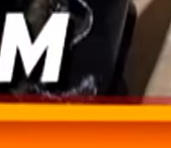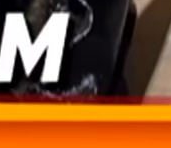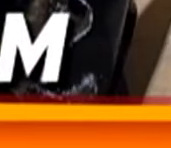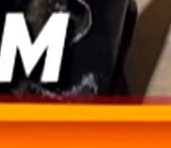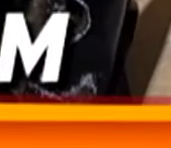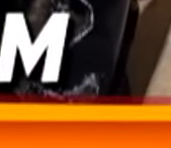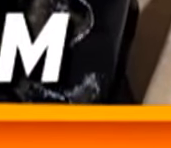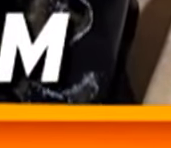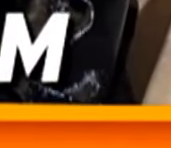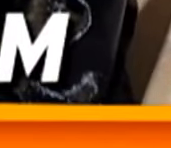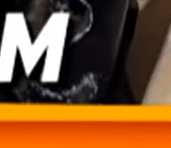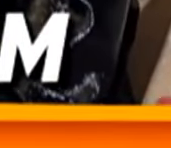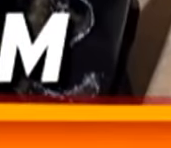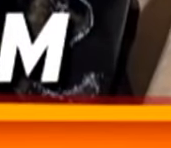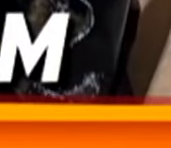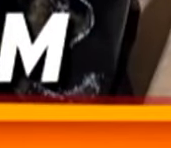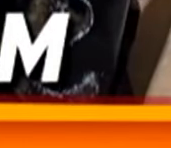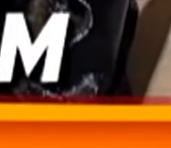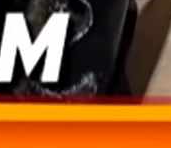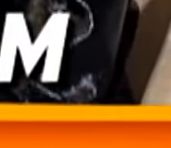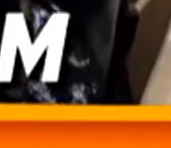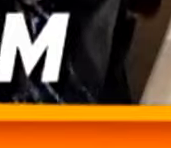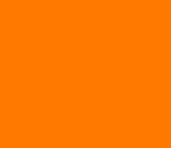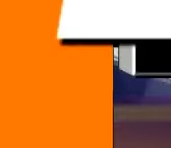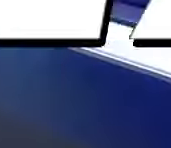Meta Win.